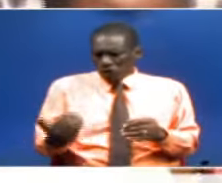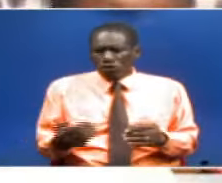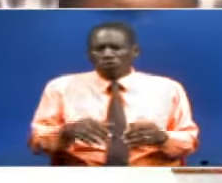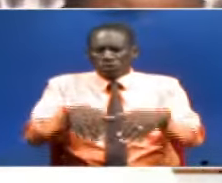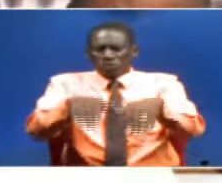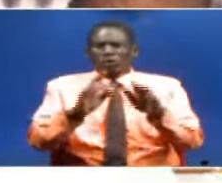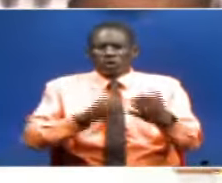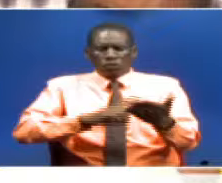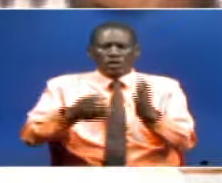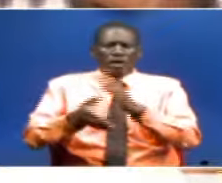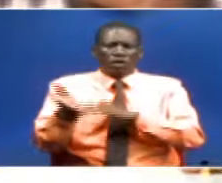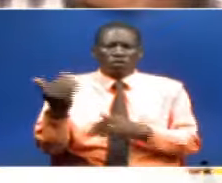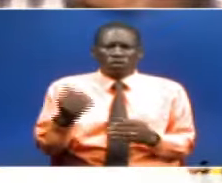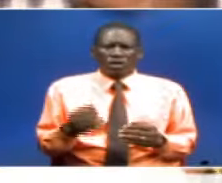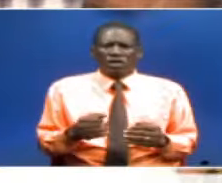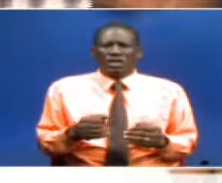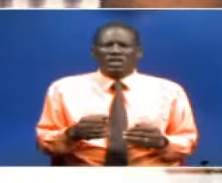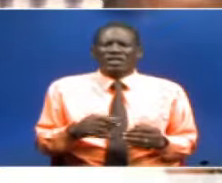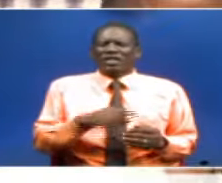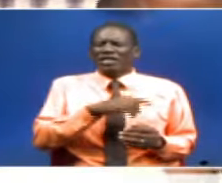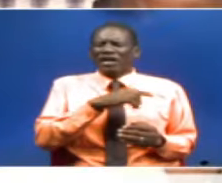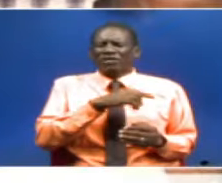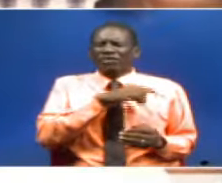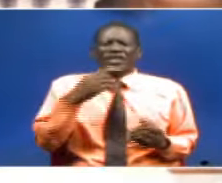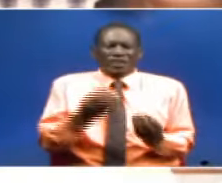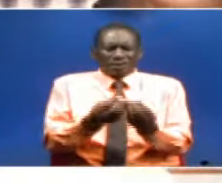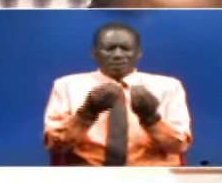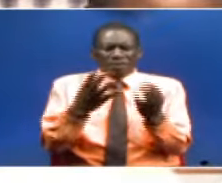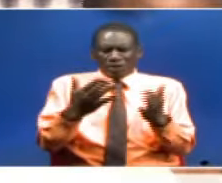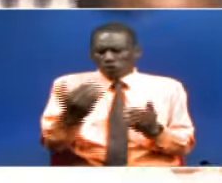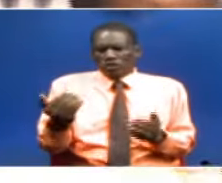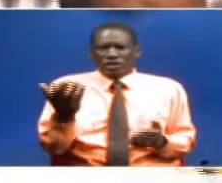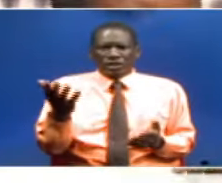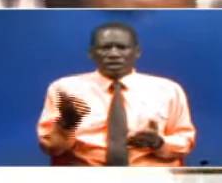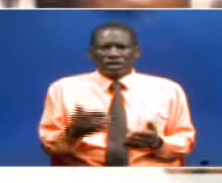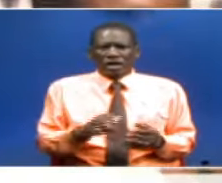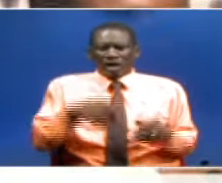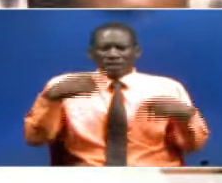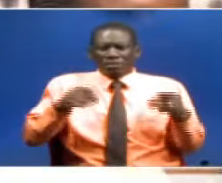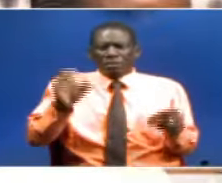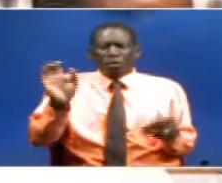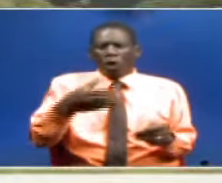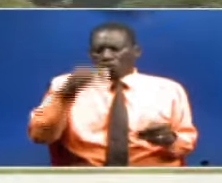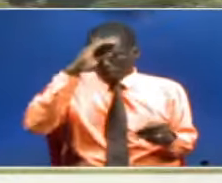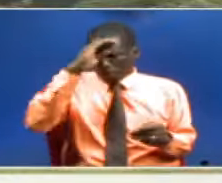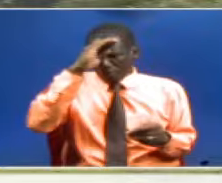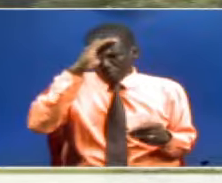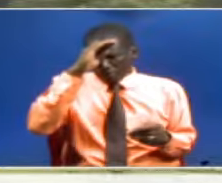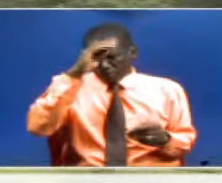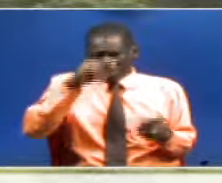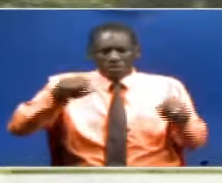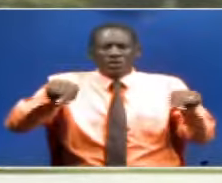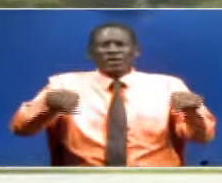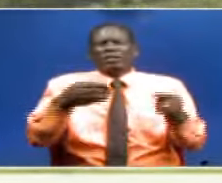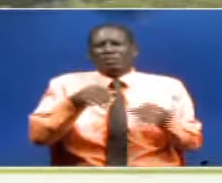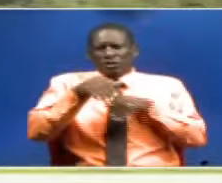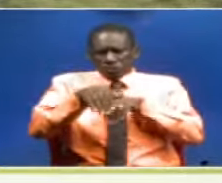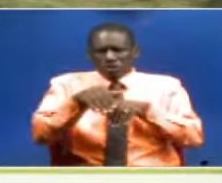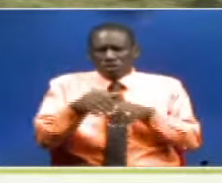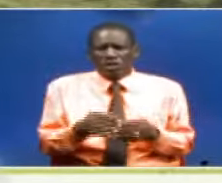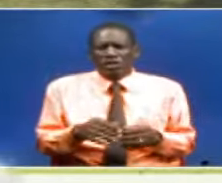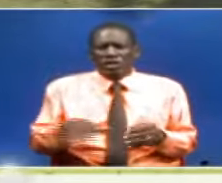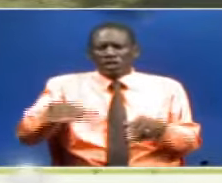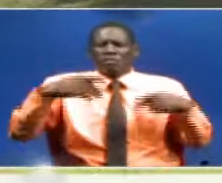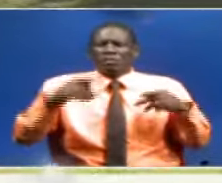waile. Hata si waile, hatujui wenye wamekulia merewa, wamekunywa pepe wakalewa, wakakunywa wakaisha. Residents blamed the increased